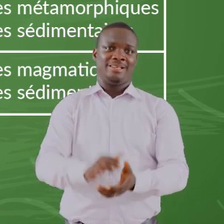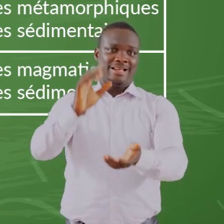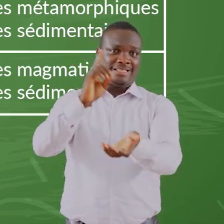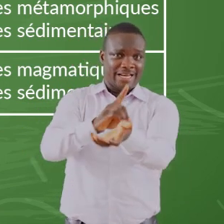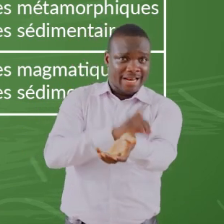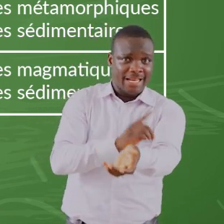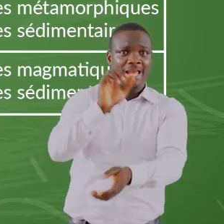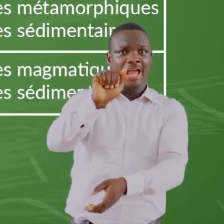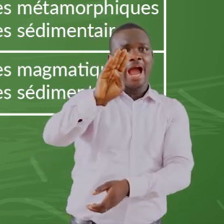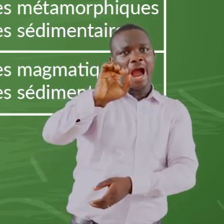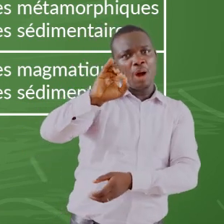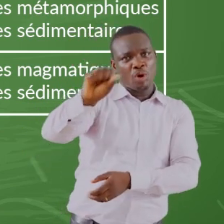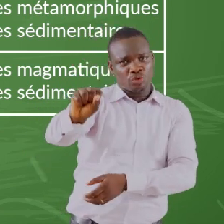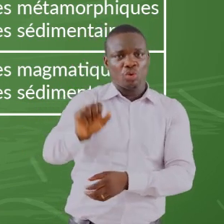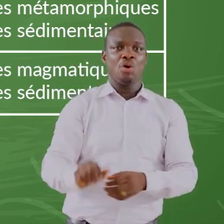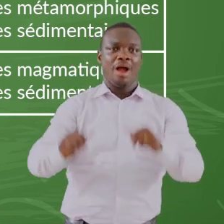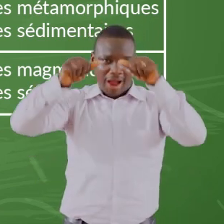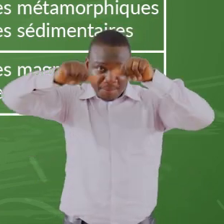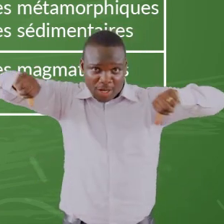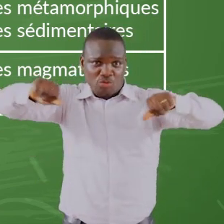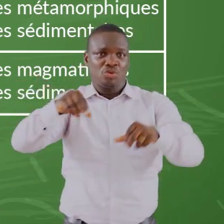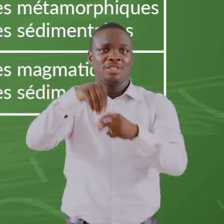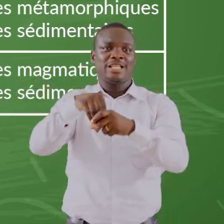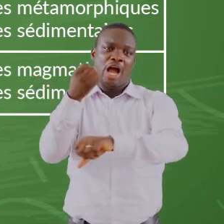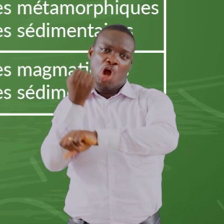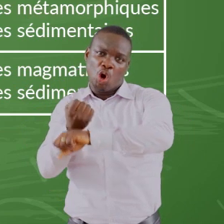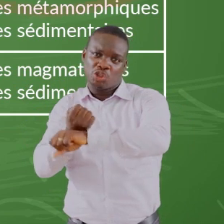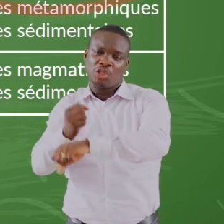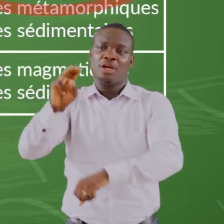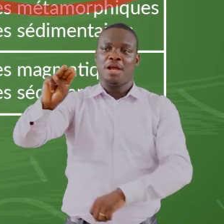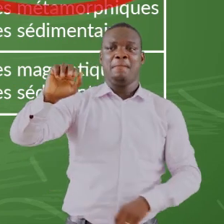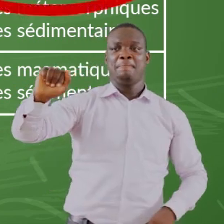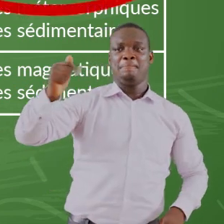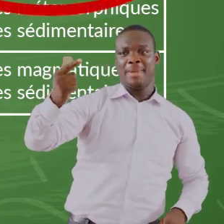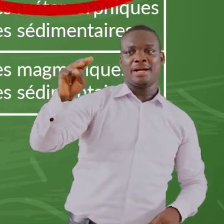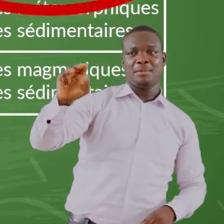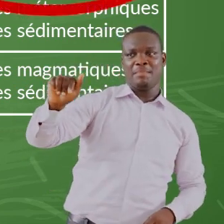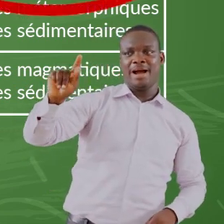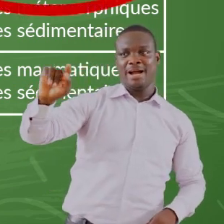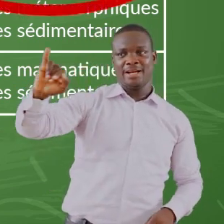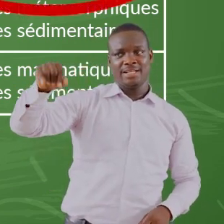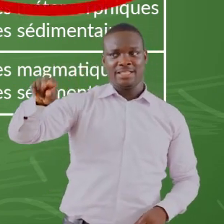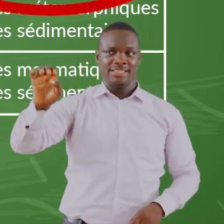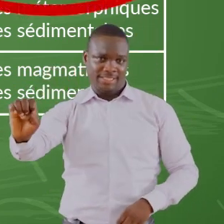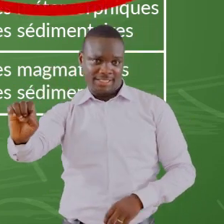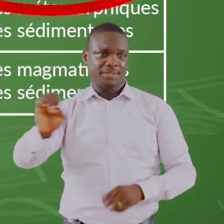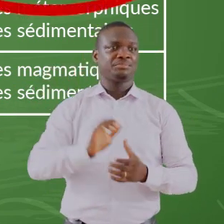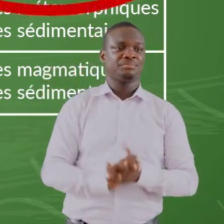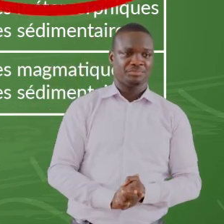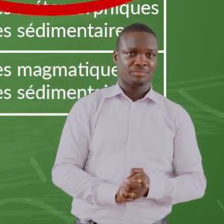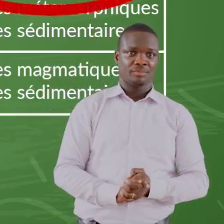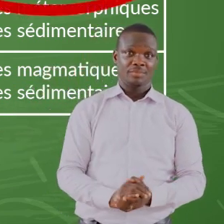à Boisseau, à Bangourou, dans les types de roches qui sont les roches magmatiques, les roches